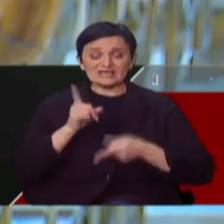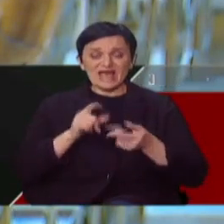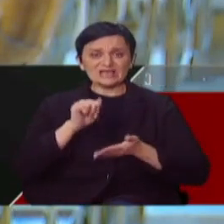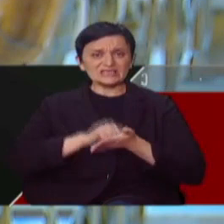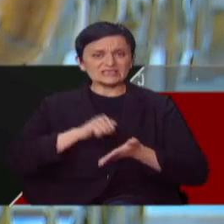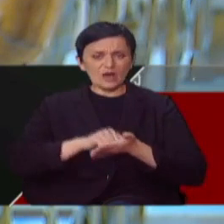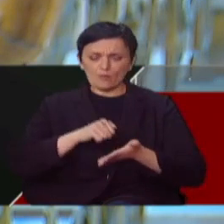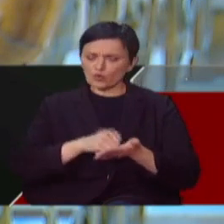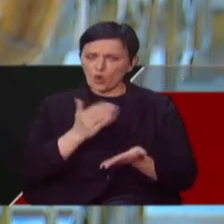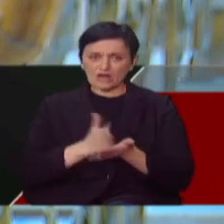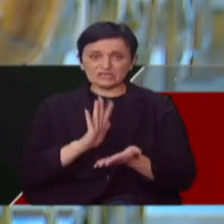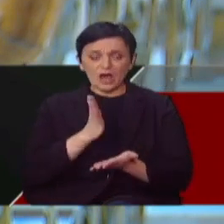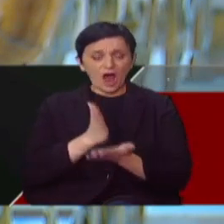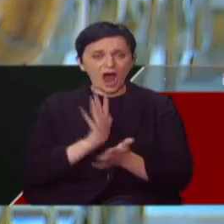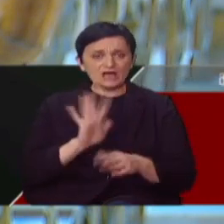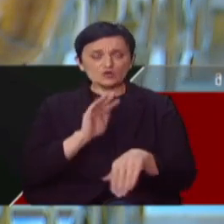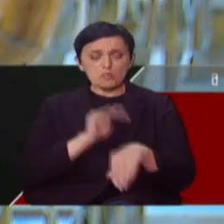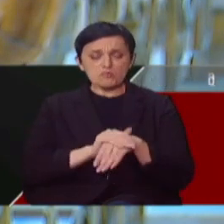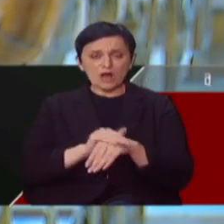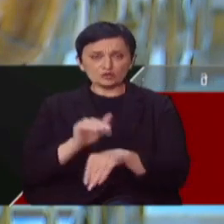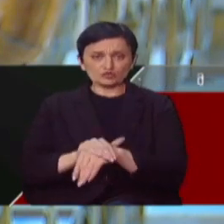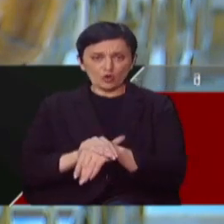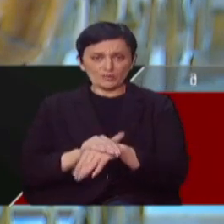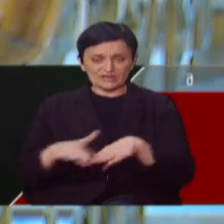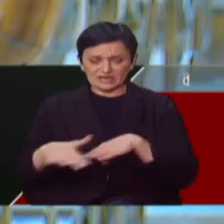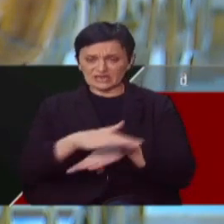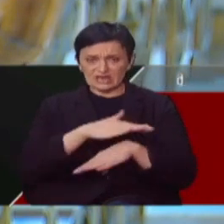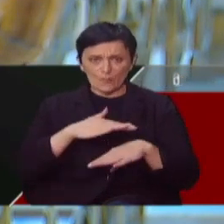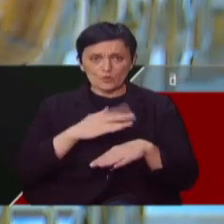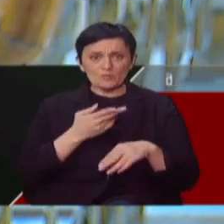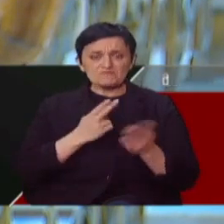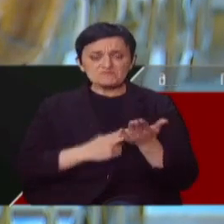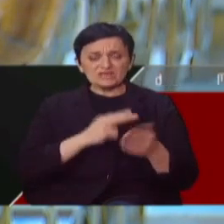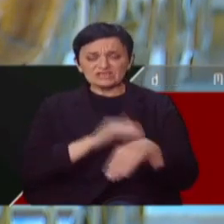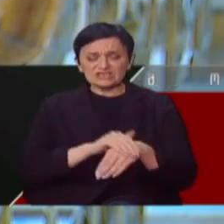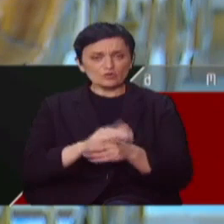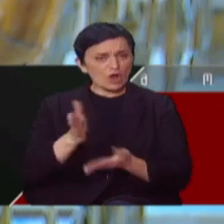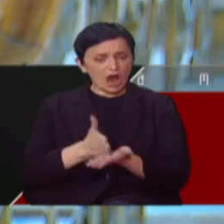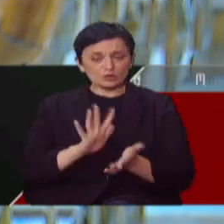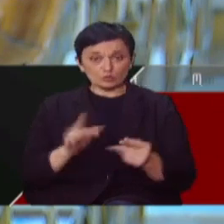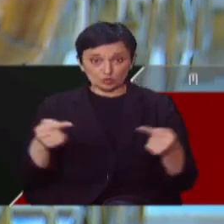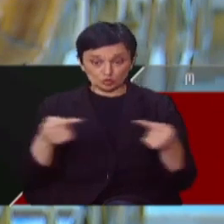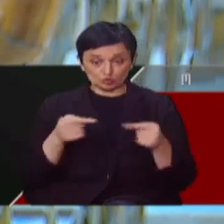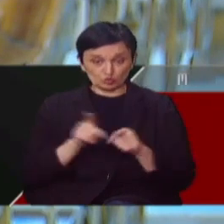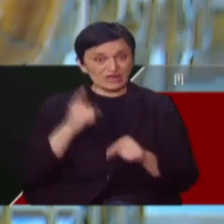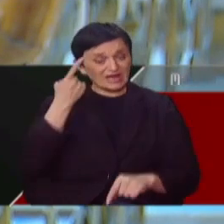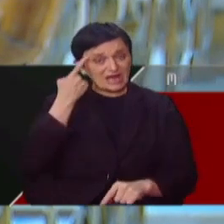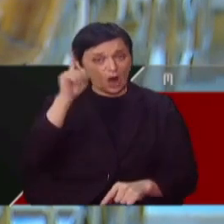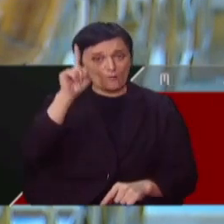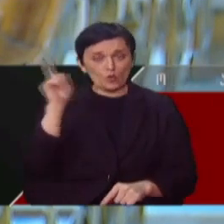საფუძვლები არ არსებობს, არ არსებობს ამის ფაქტობრივი გარემოება და არანაირი მტკიცებულება და ესეთი ზუსტად